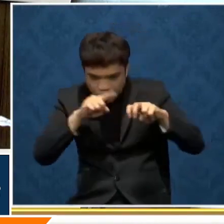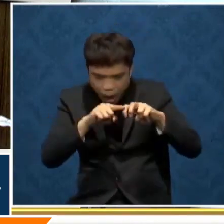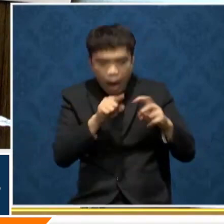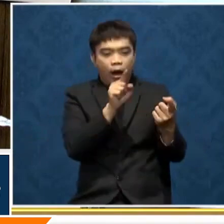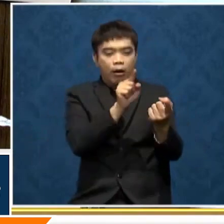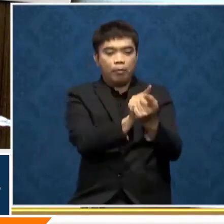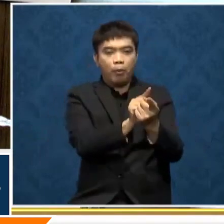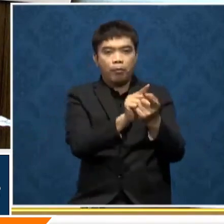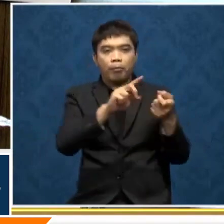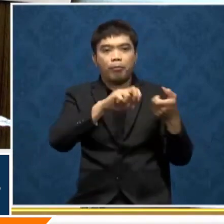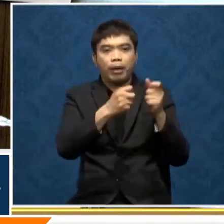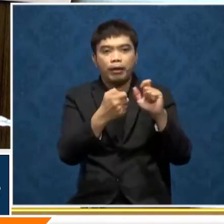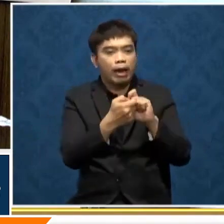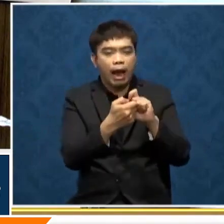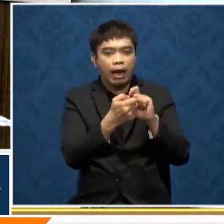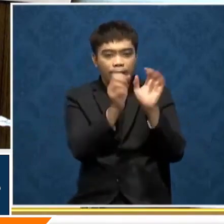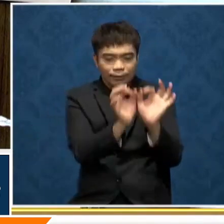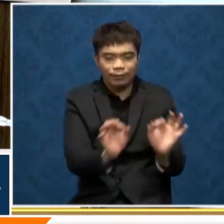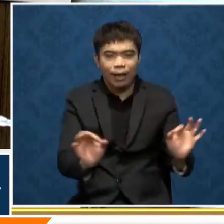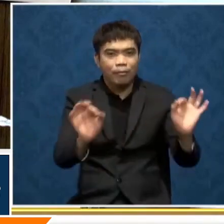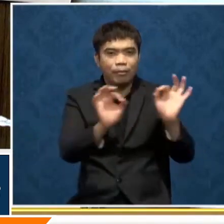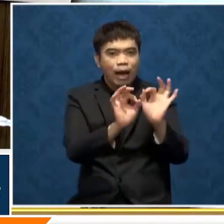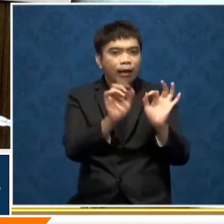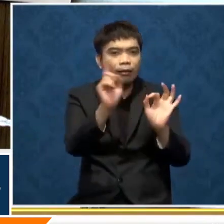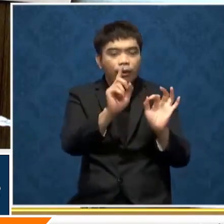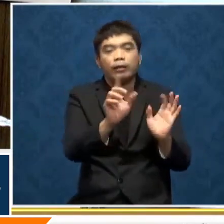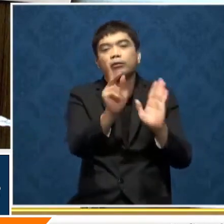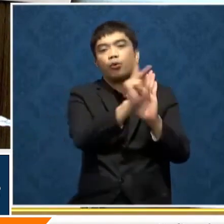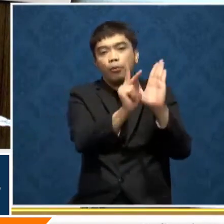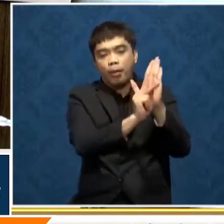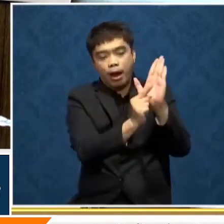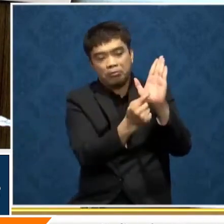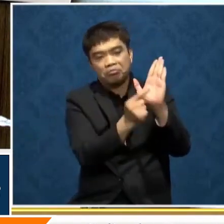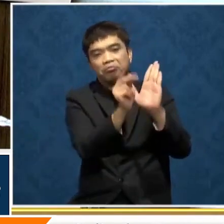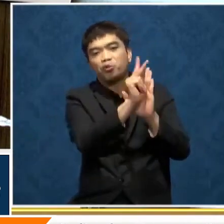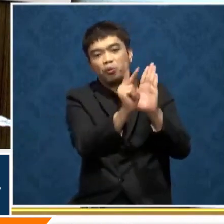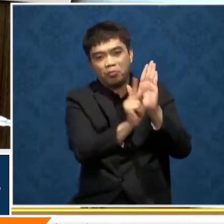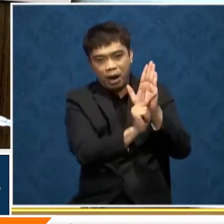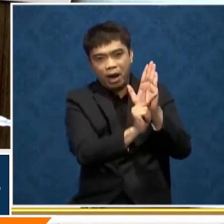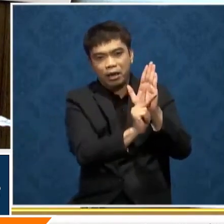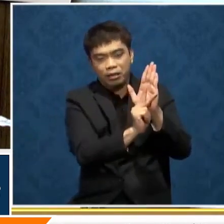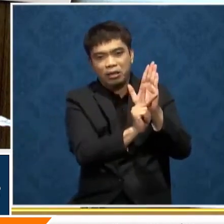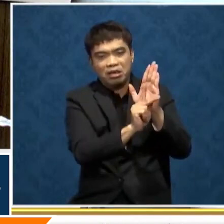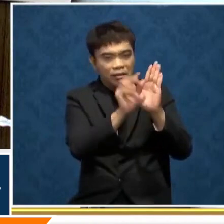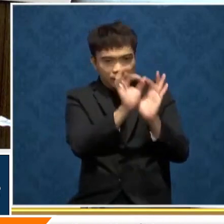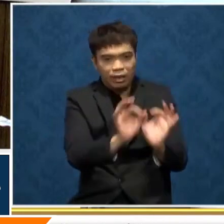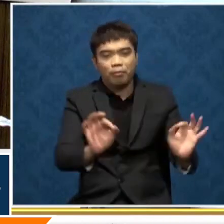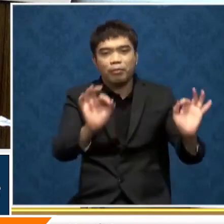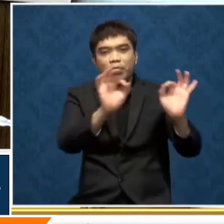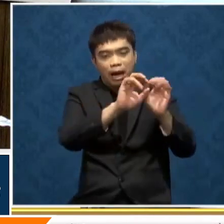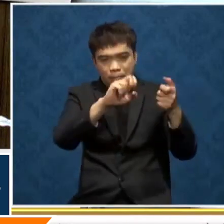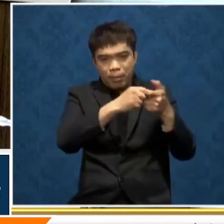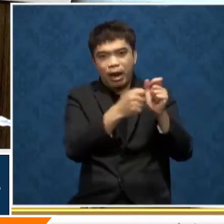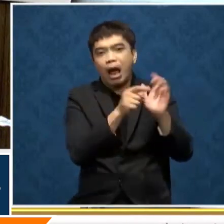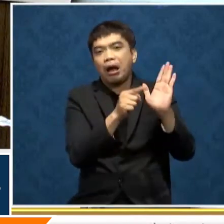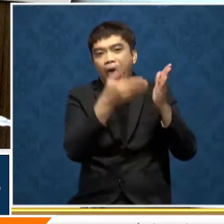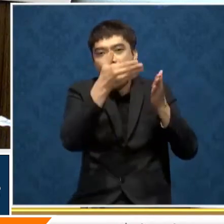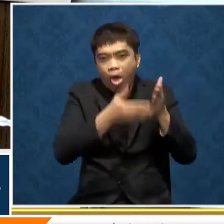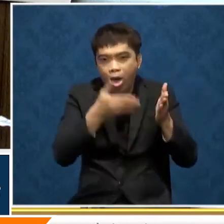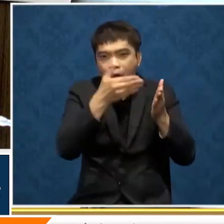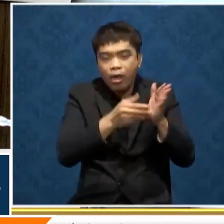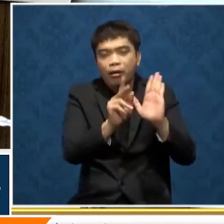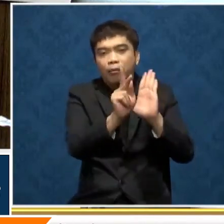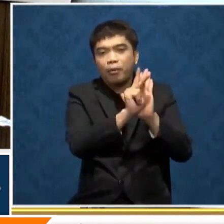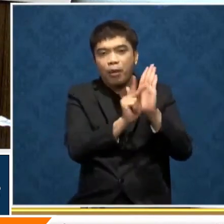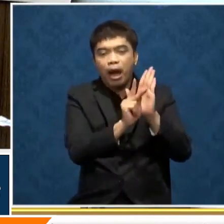อุปสรรคเบอร์ 1นะครับคือกฎหมายนี่เองคือพบว่ากฎหมายที่เป็นอุปสรรคเบอร์ 1เพราะว่ามีกฎหมาย